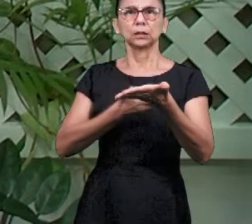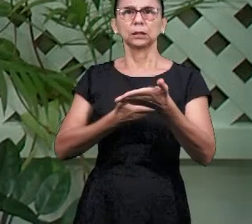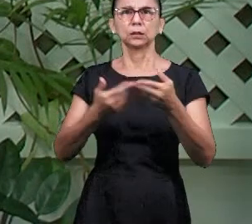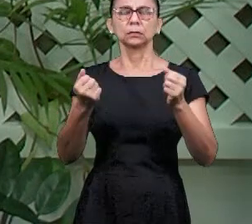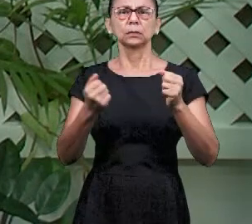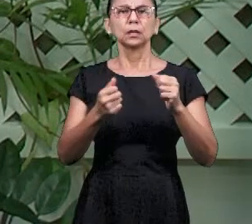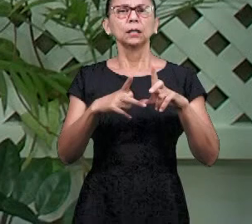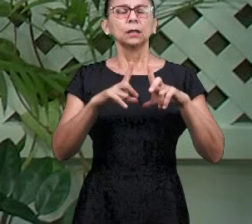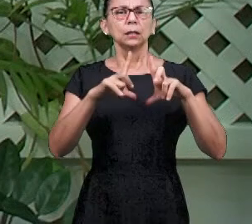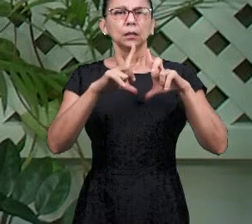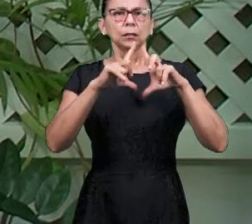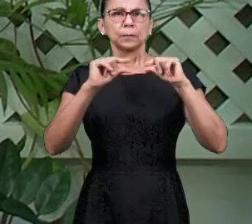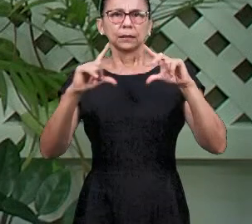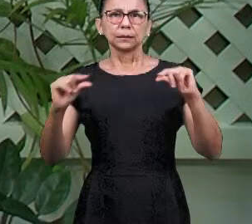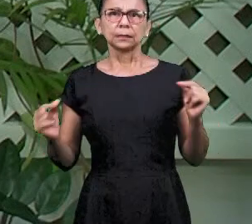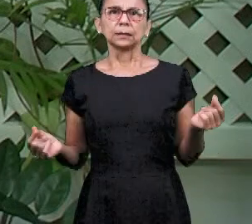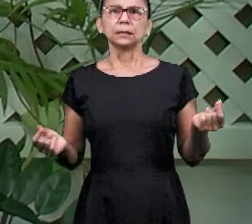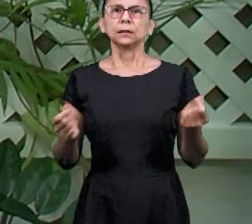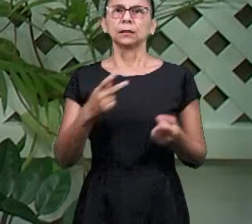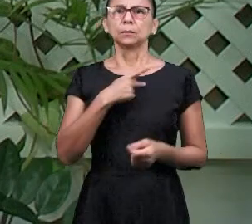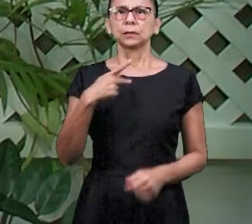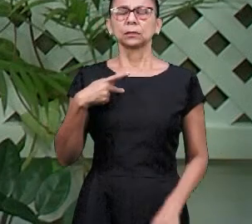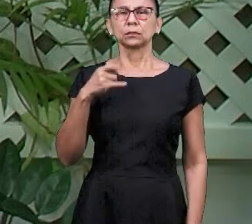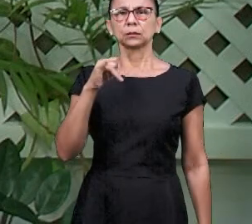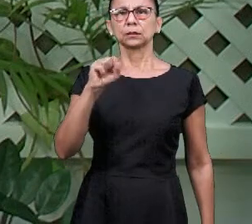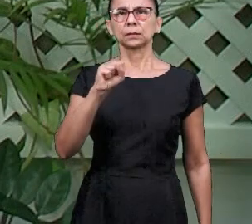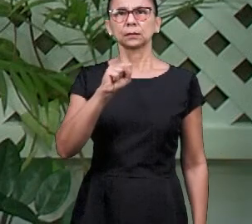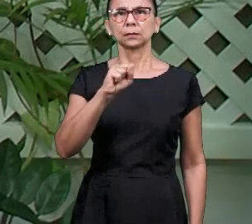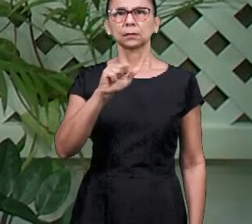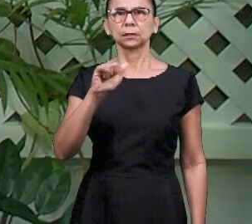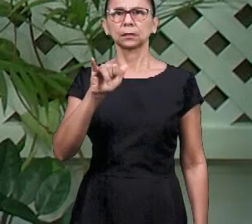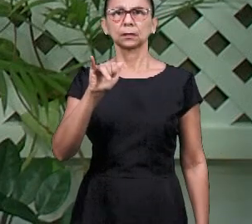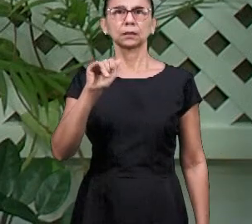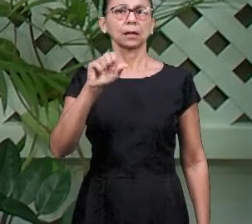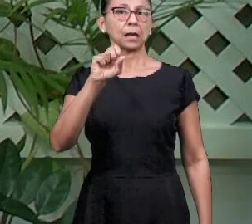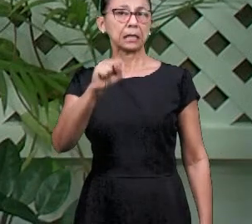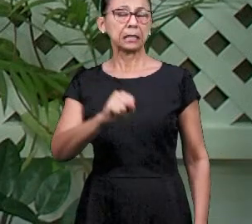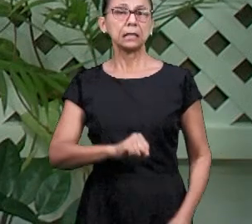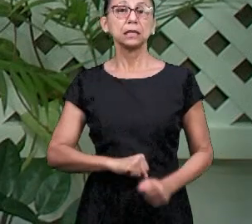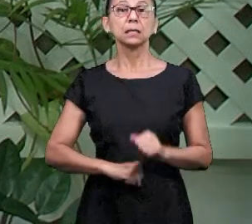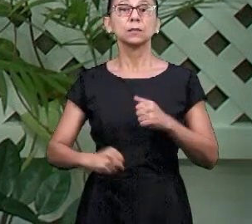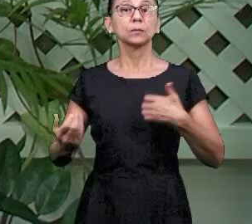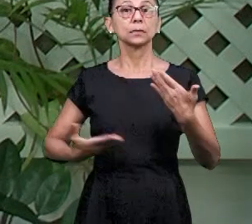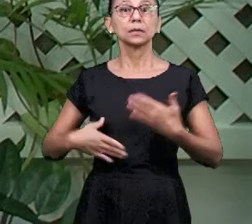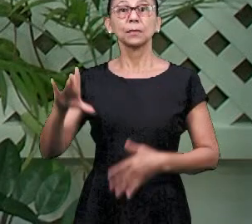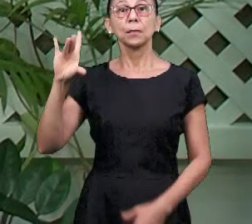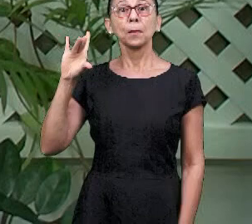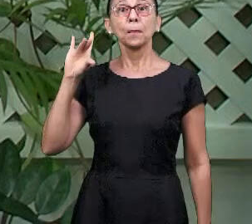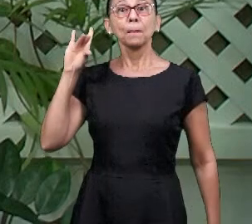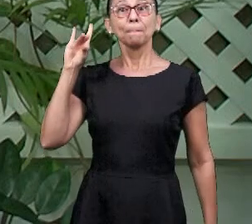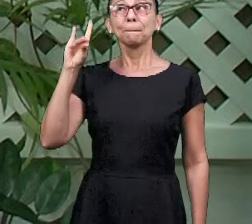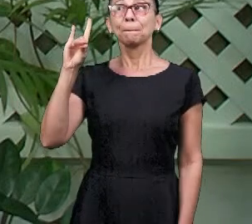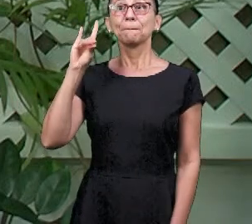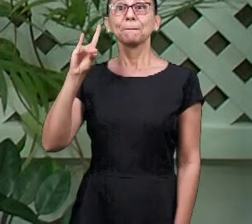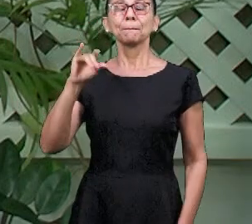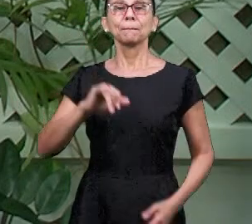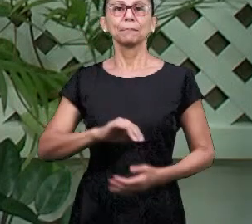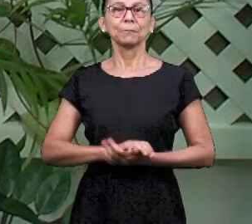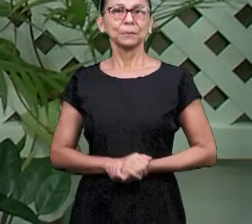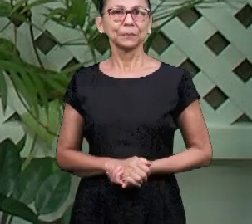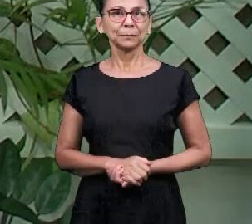puits. Mais Jésus parlait de l'eau de la vie. Maintenant, regardez bien. Dans la dernière conversation de Jésus, pratiquement à la